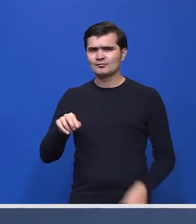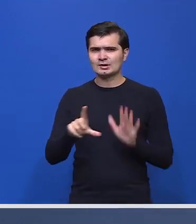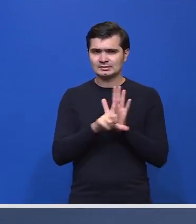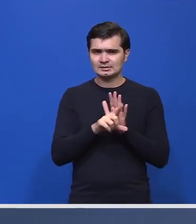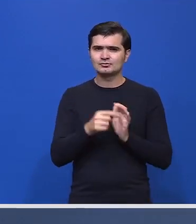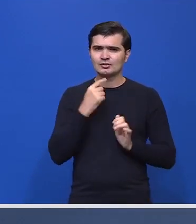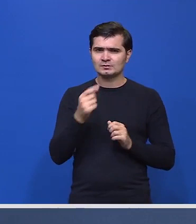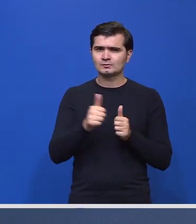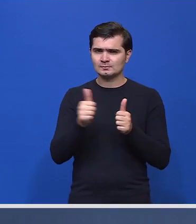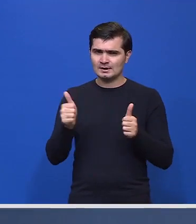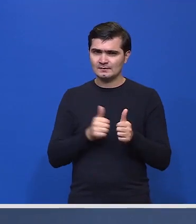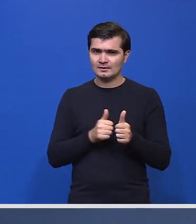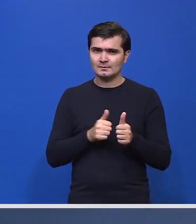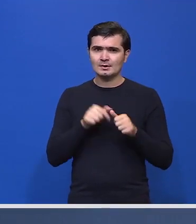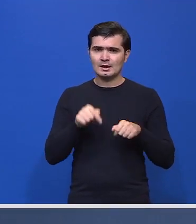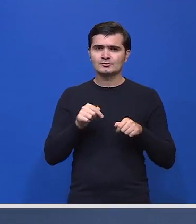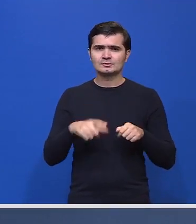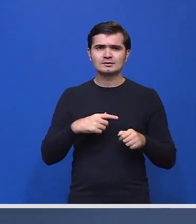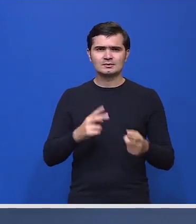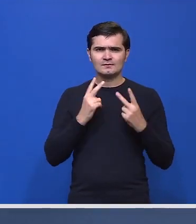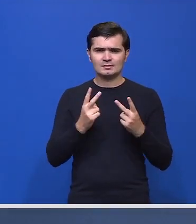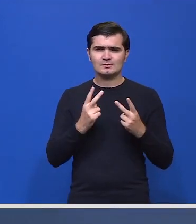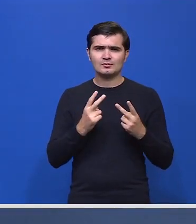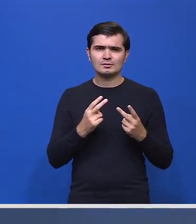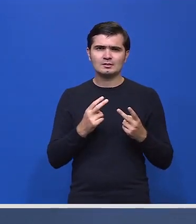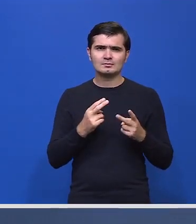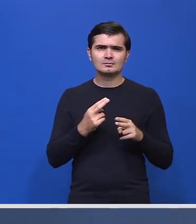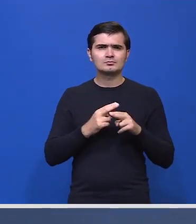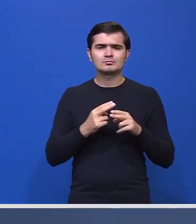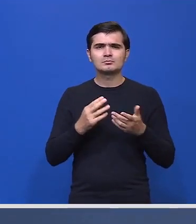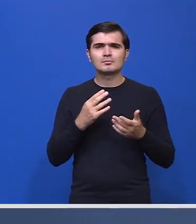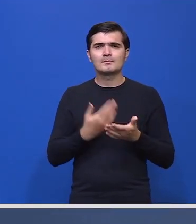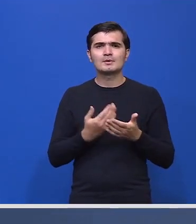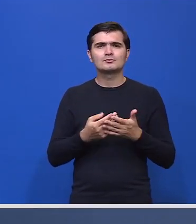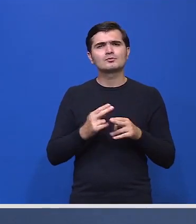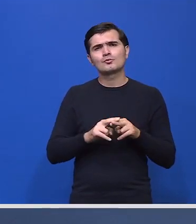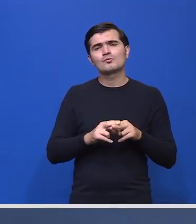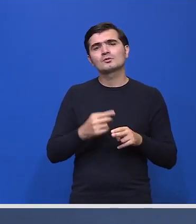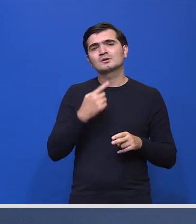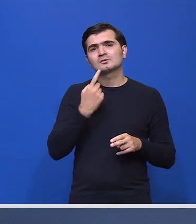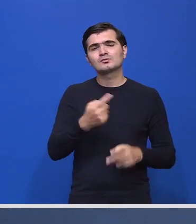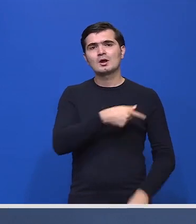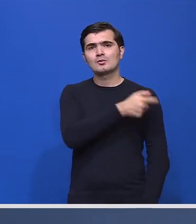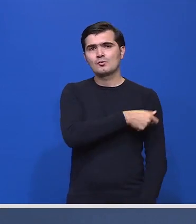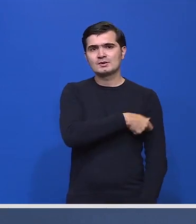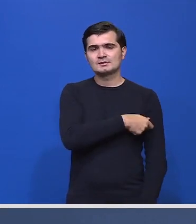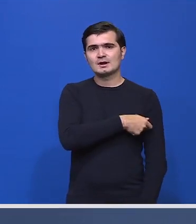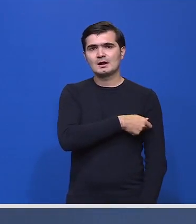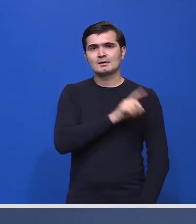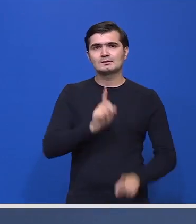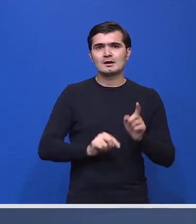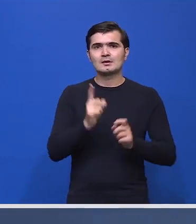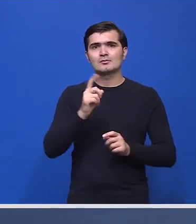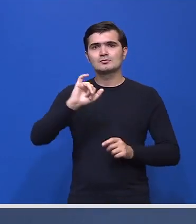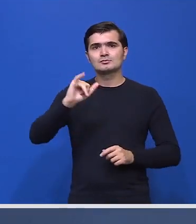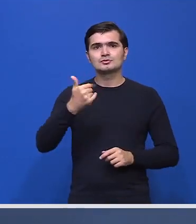Spuneați și dumneavoastră mai devreme că este foarte important cum va considera și Comisia că un anumit, că un anume jalon